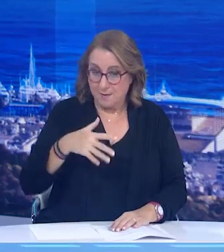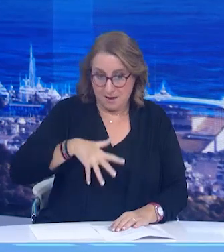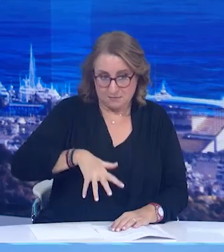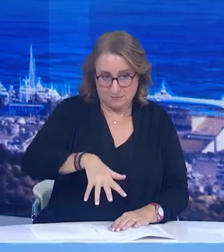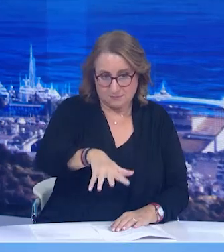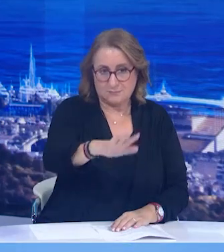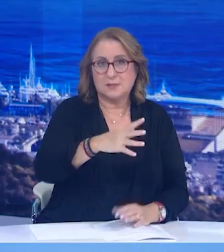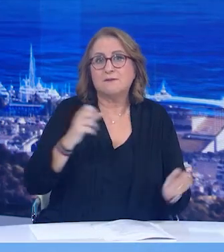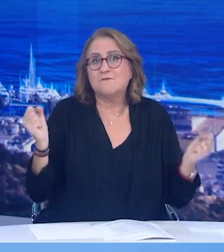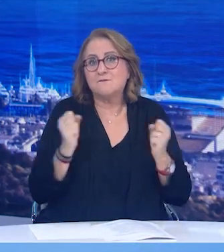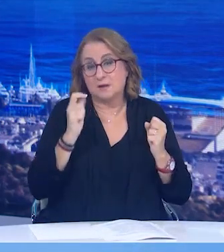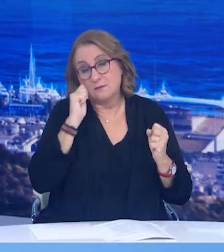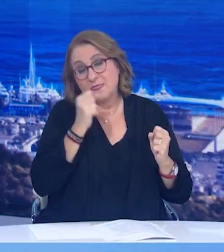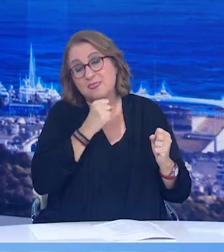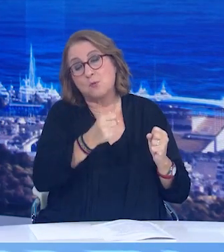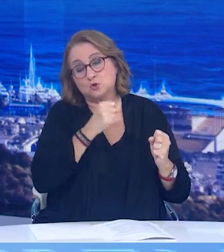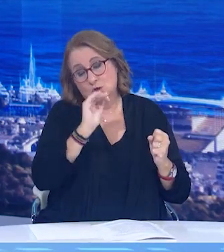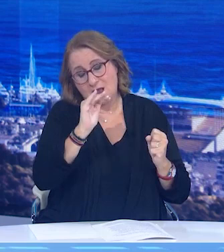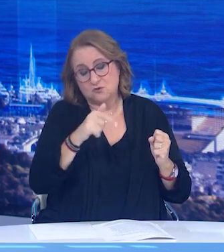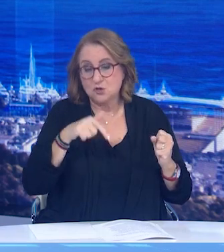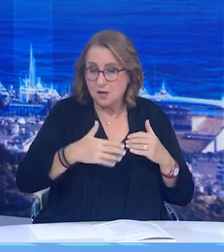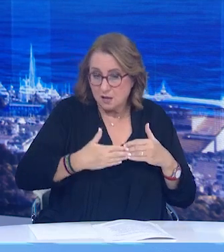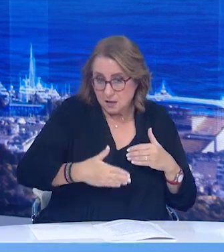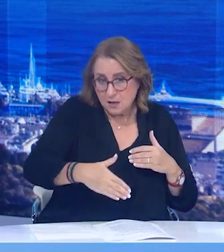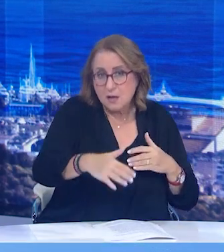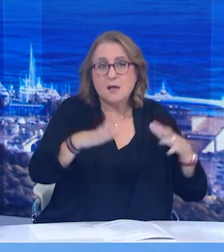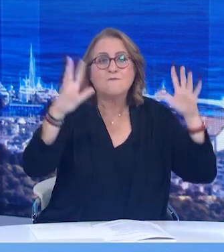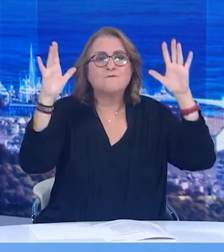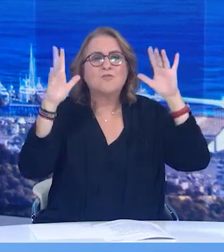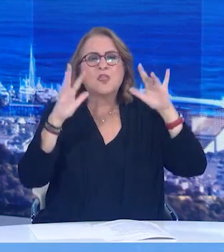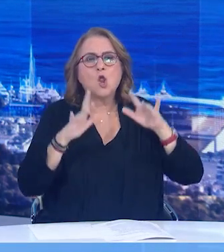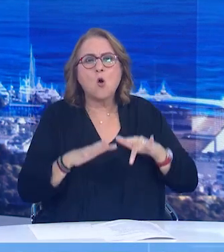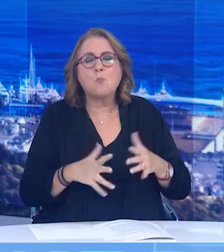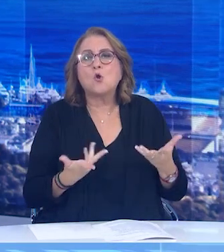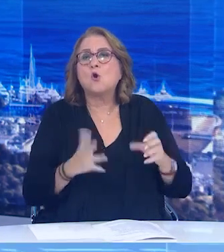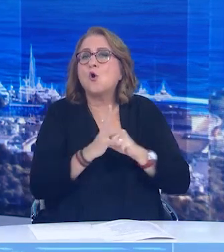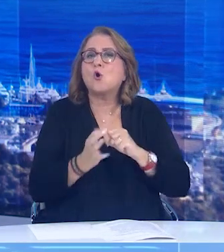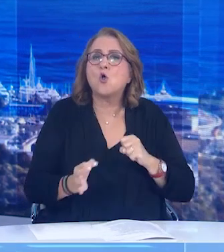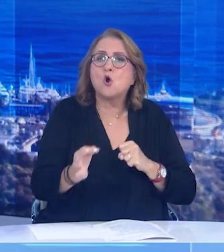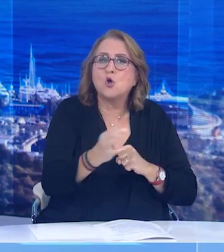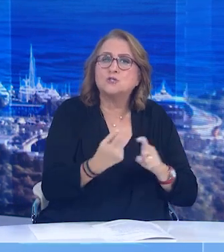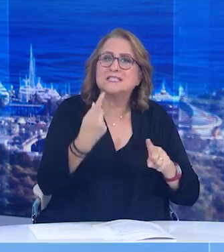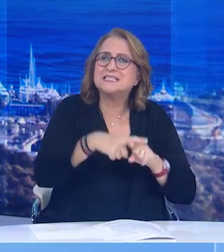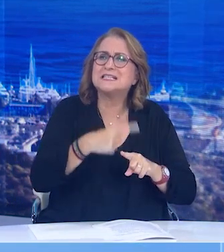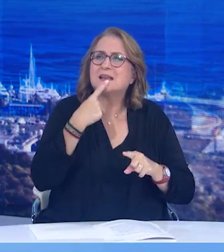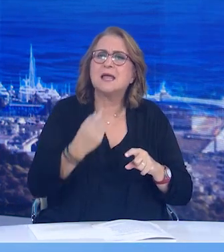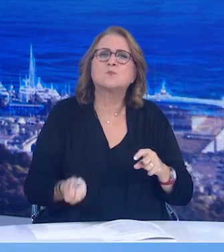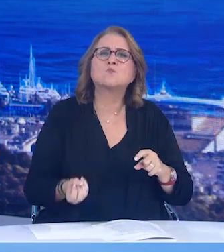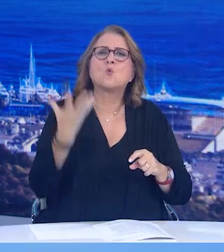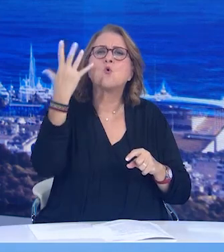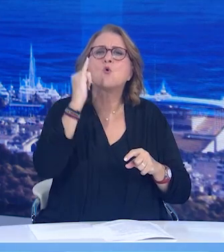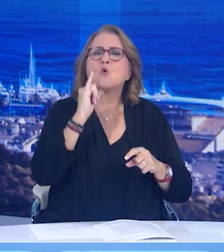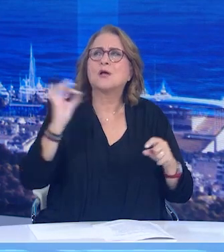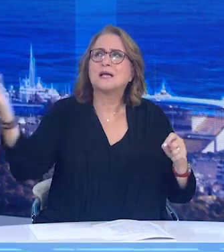την Δέλτα, τώρα έχουμε, μάλλον βλέπω να έρχεται και η Ιαπωνική, τη στιγμή που τα εμβόλια που έχουμε αρχίζουν να